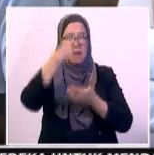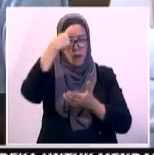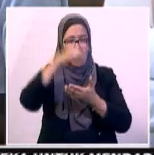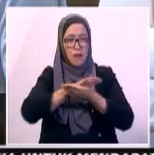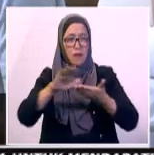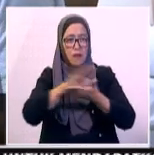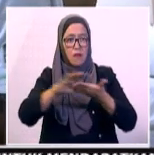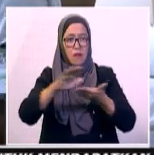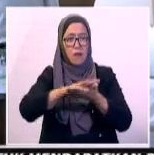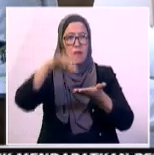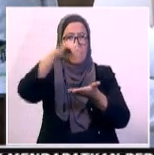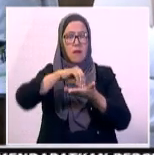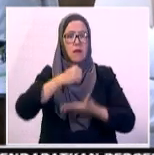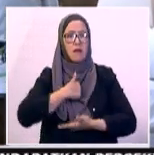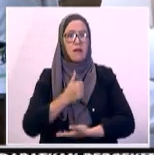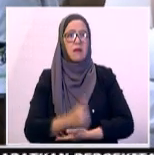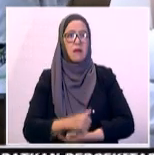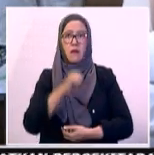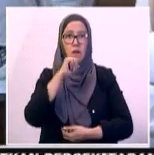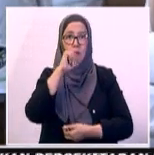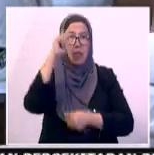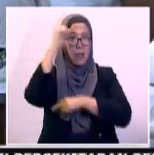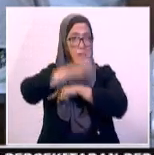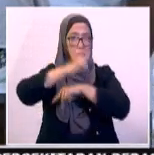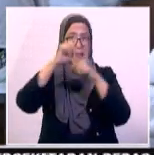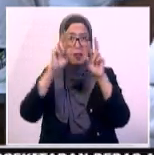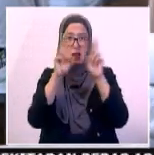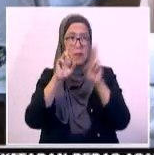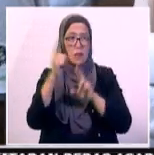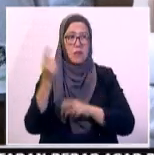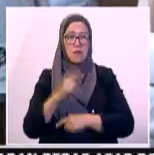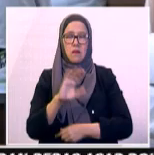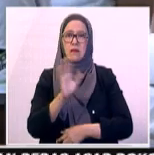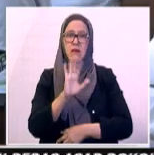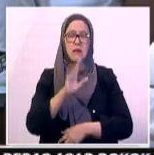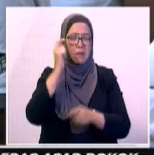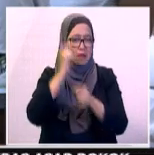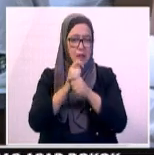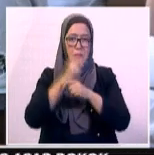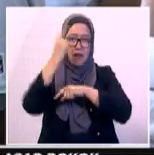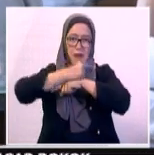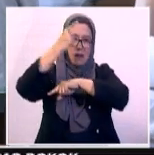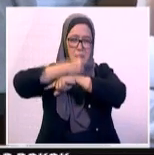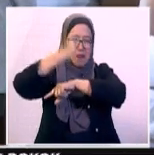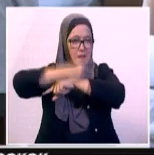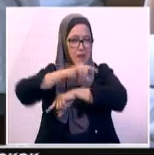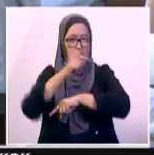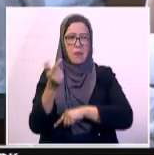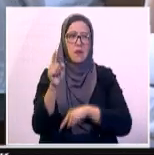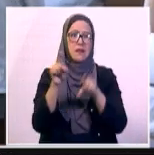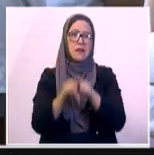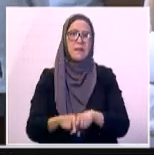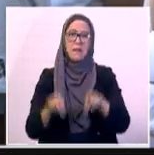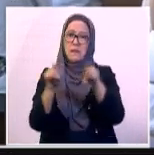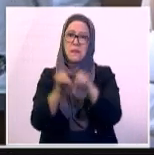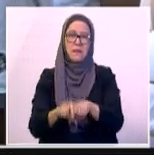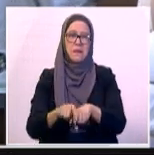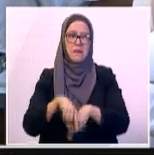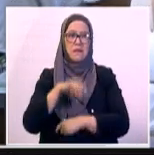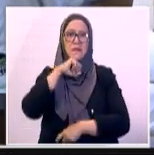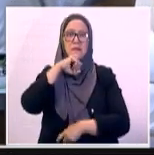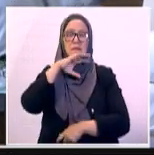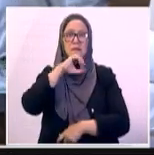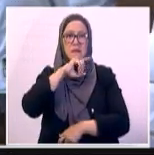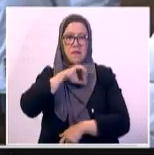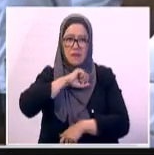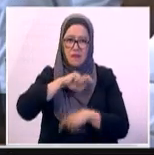masing-masing. Maksudnya bukan tiap-tiap Rabu sajalah. Ya, hari Rabu. Hari lain pun kami akan tetap bersihkan. Allah. Setiap hari kami buang. Ya, insyaAllah. Sepan